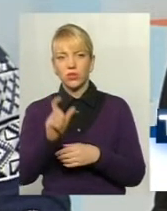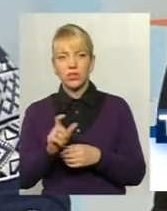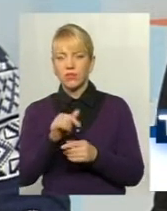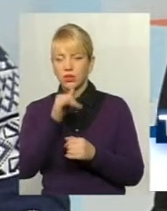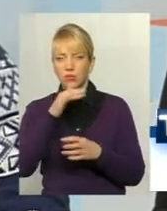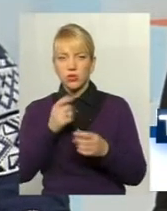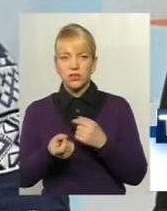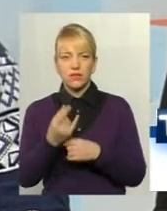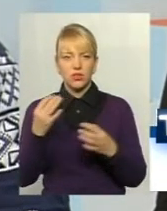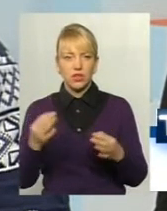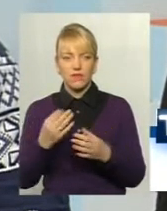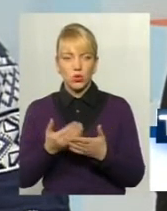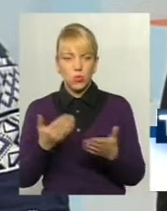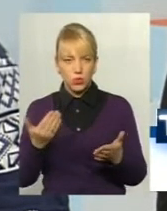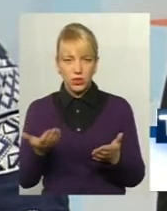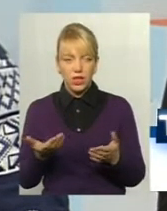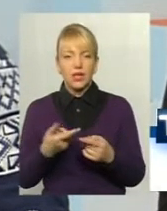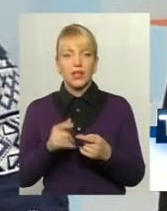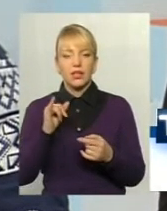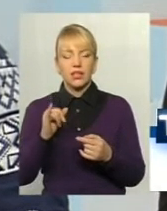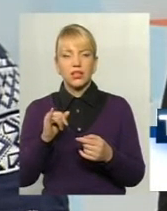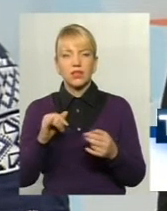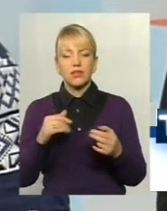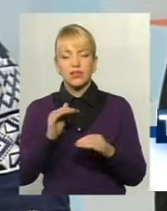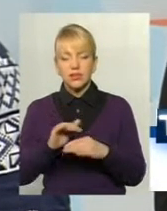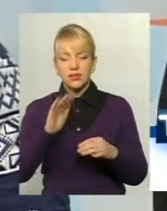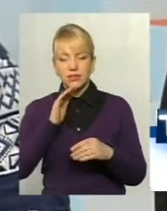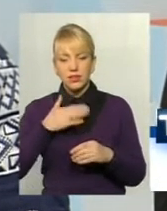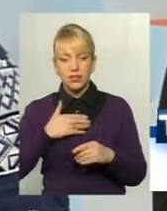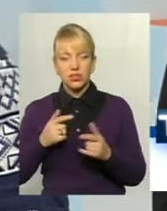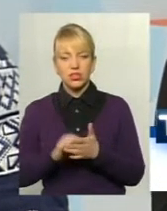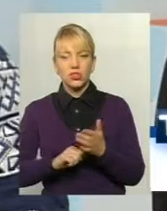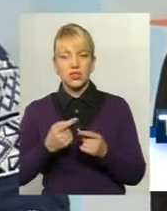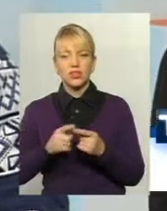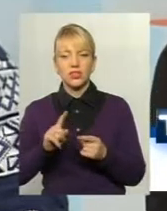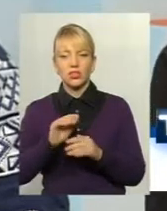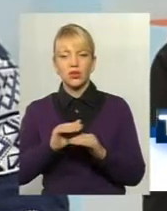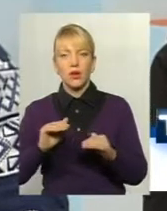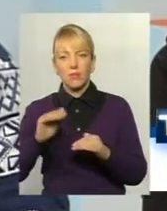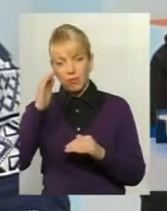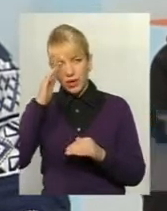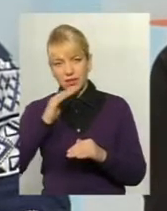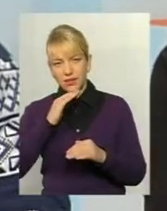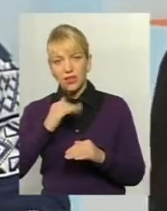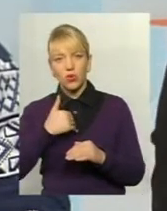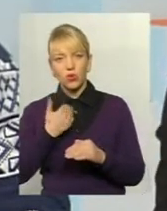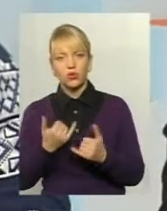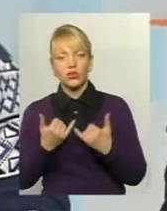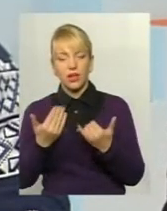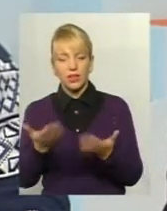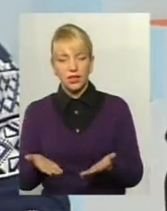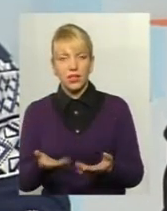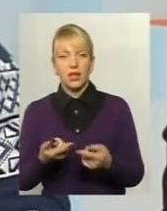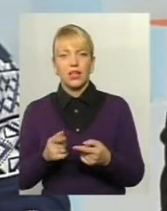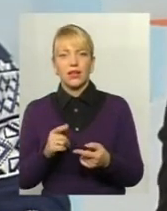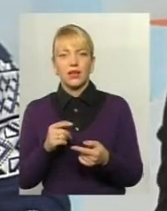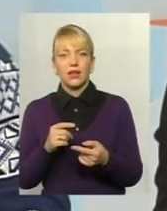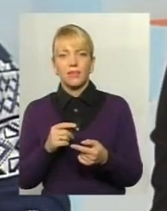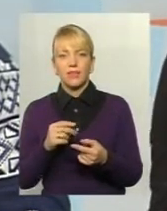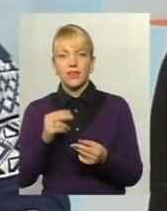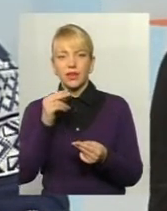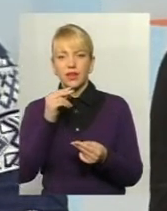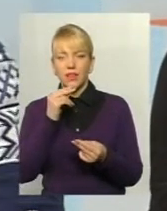нівідкуди. Дуже часто наші діти, вони через те, що батьки хочуть для них якогось найкращого майбутнього і забезпечують їм всім і доступом